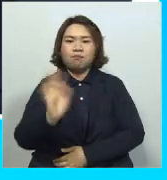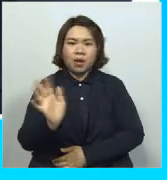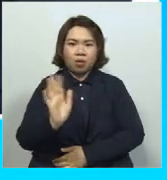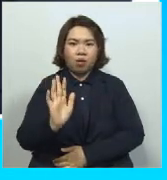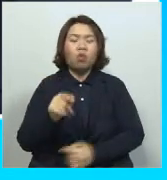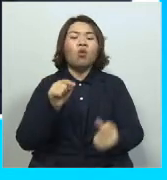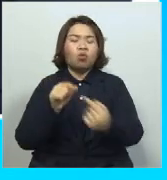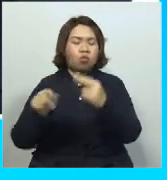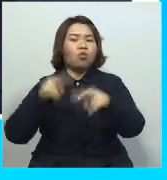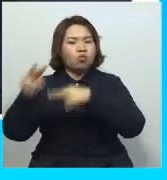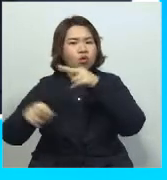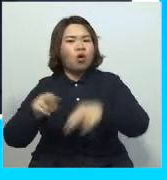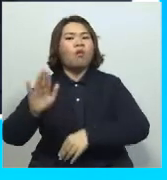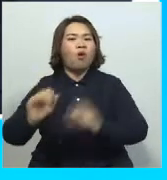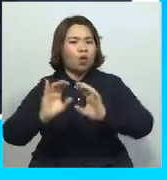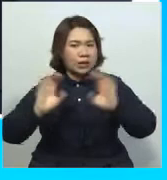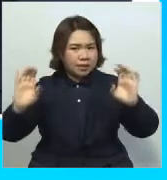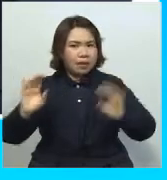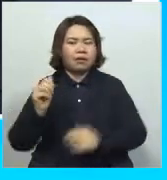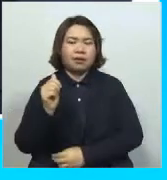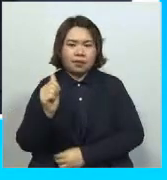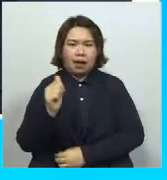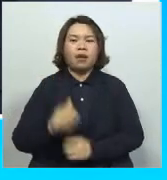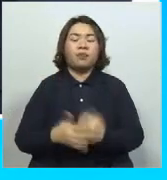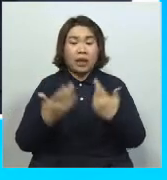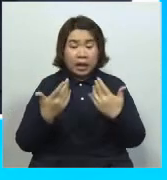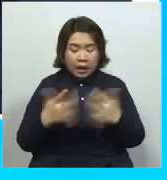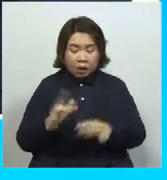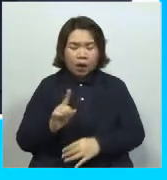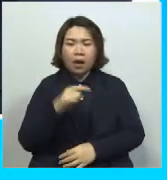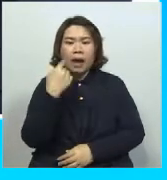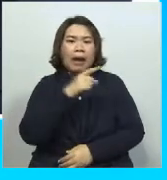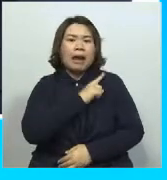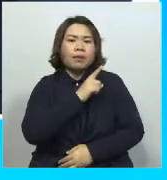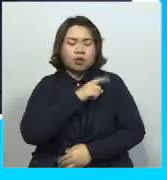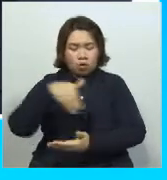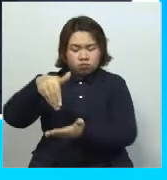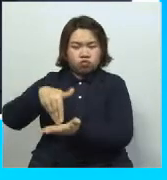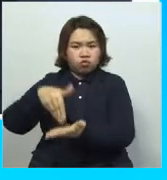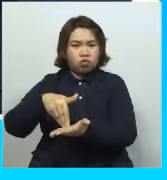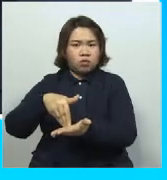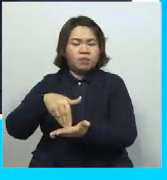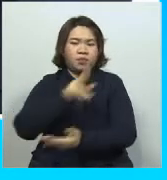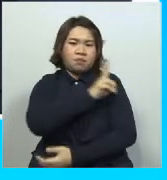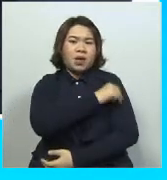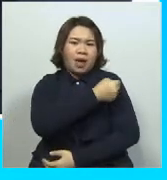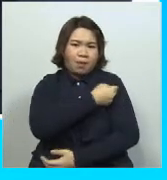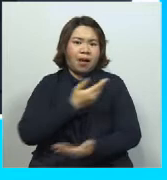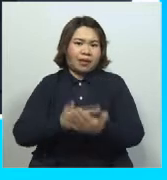ารับการรักษาแล้วก็ค่ารักษาพยาบาลตรงนี้มันก็จะไปที่โรงพยาบาลที่สถานพยาบาลเลยอะค่ะค่